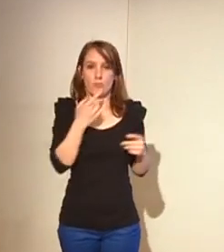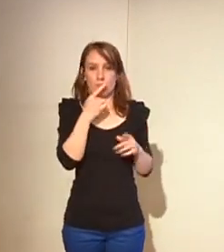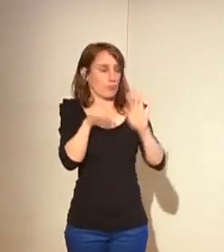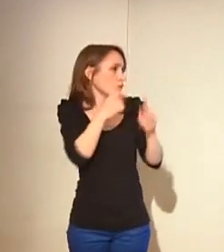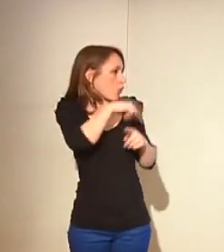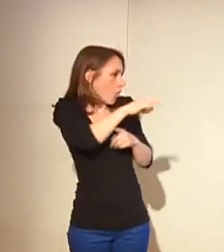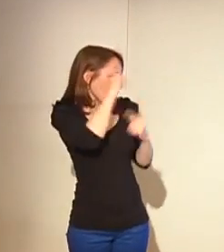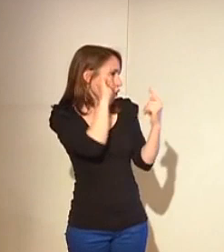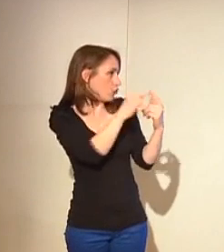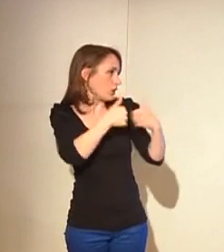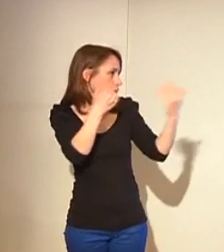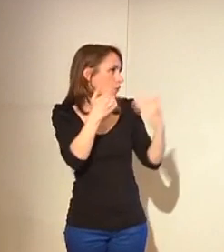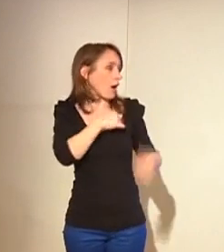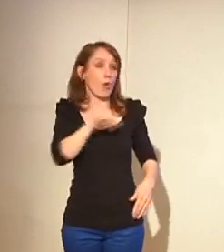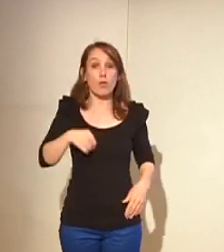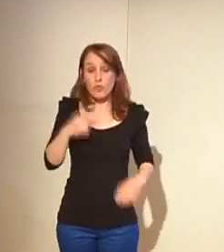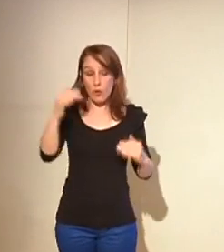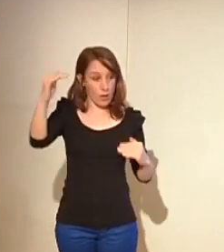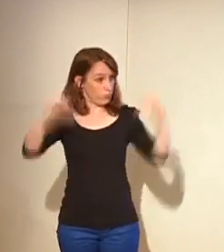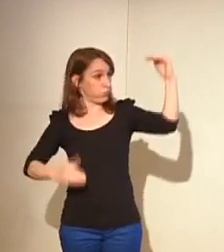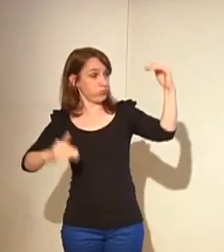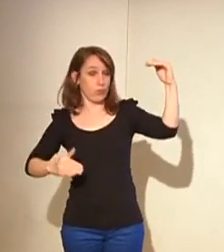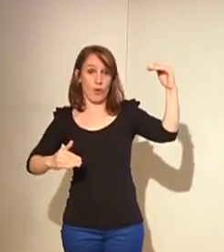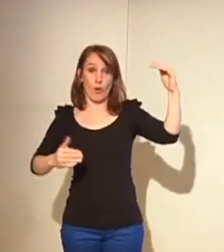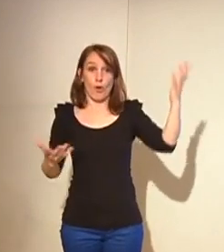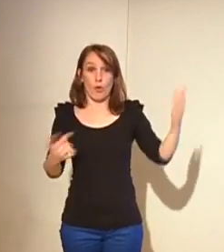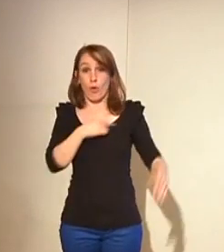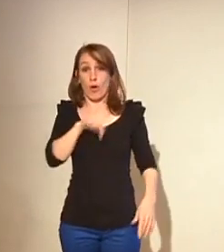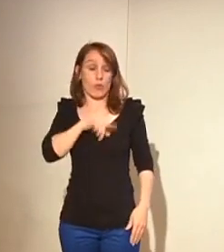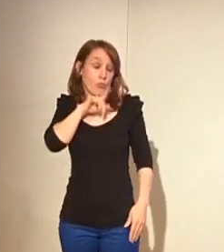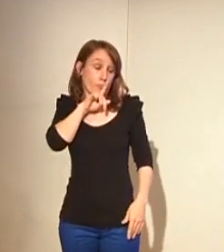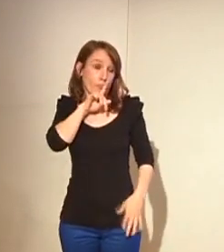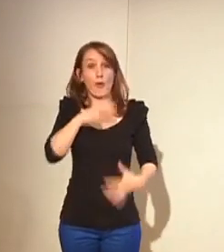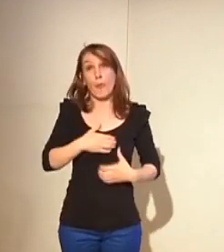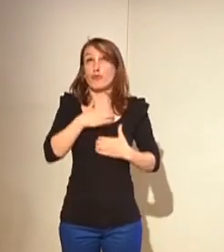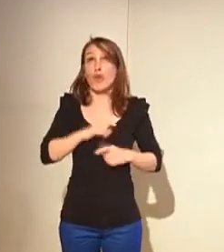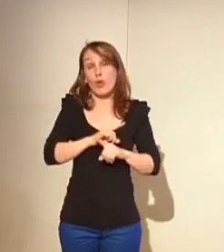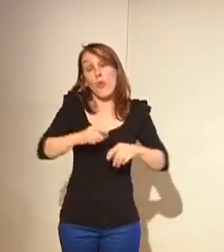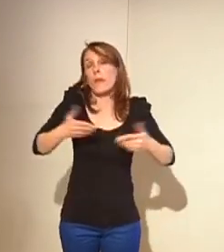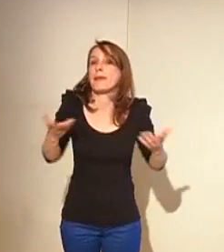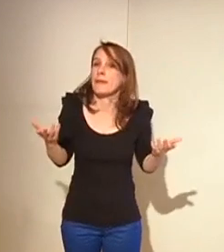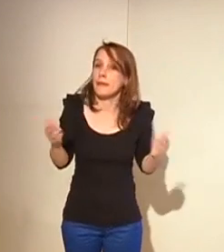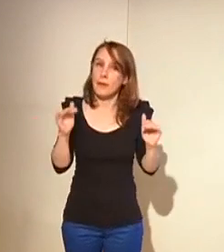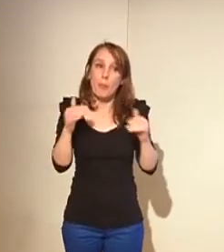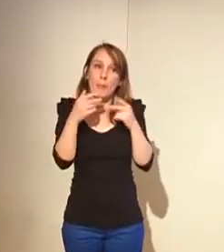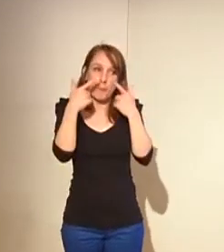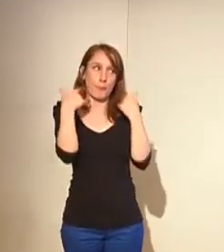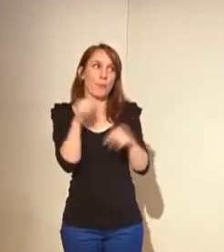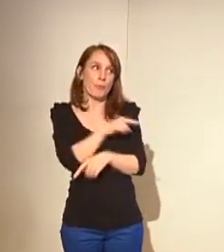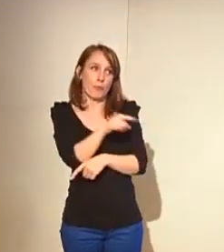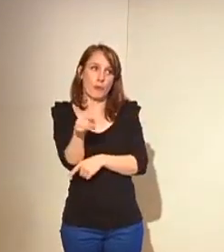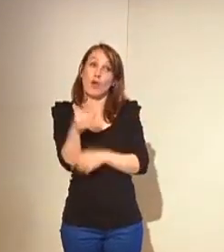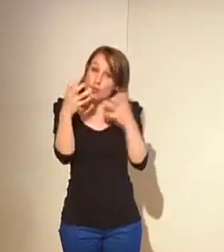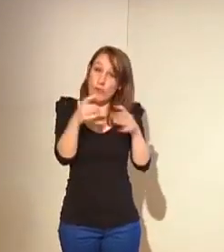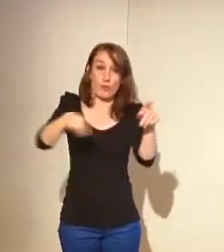nôtres et cet écart n'est pas fait pour nous choquer en quoi que ce soit mais je voudrais que je je tenais à ce que le public